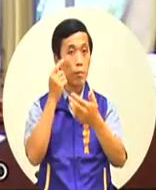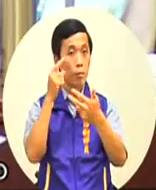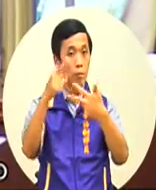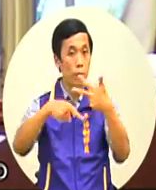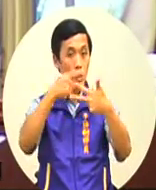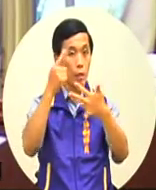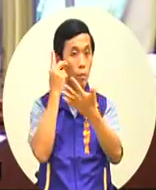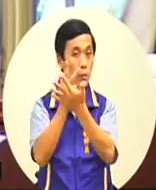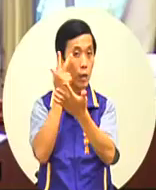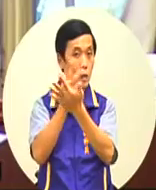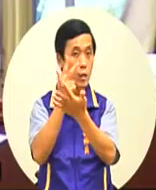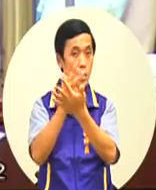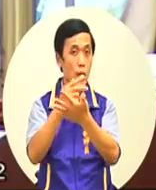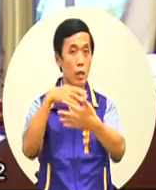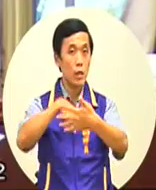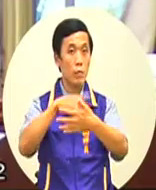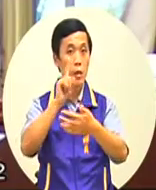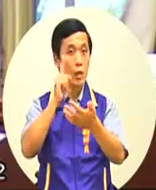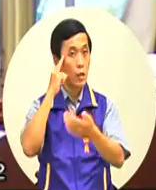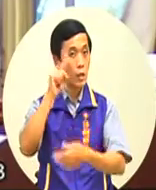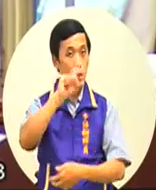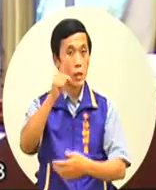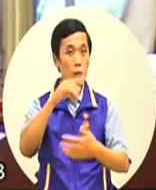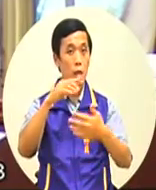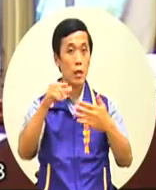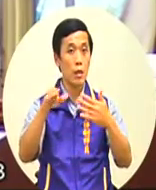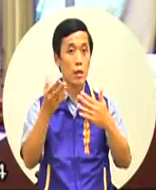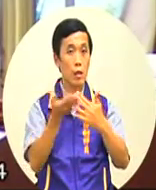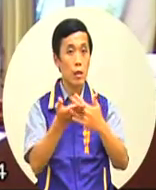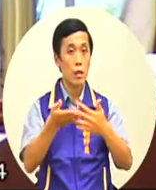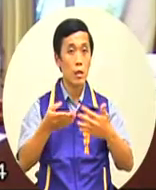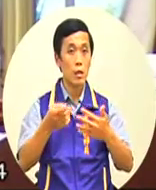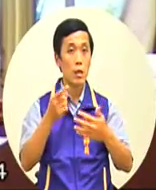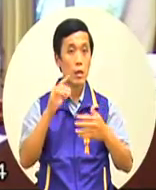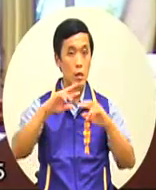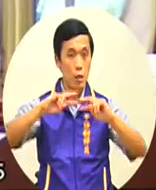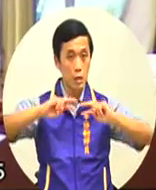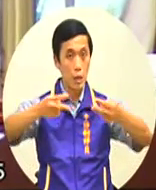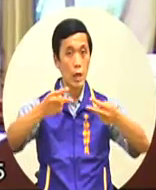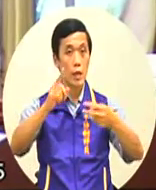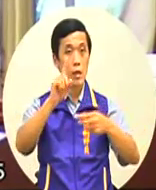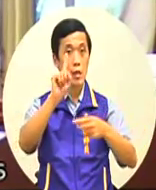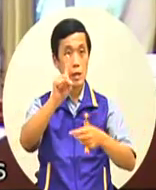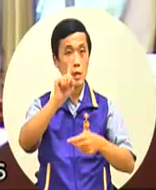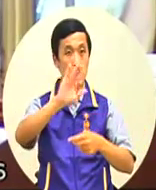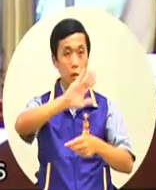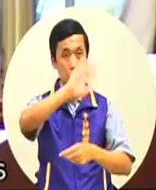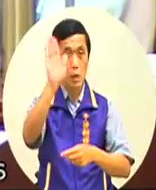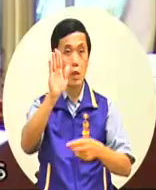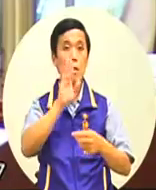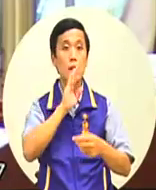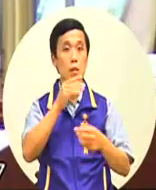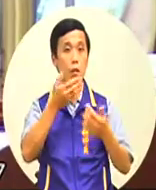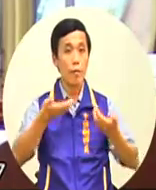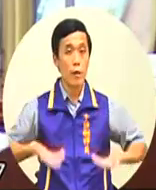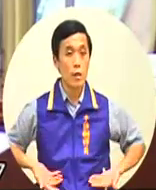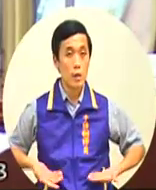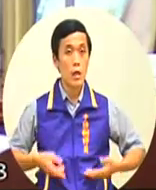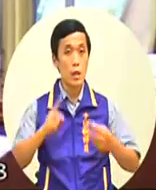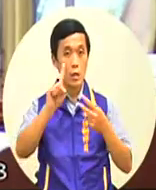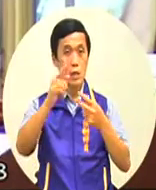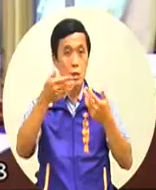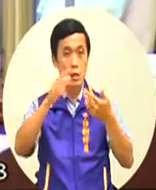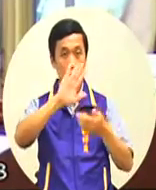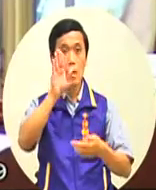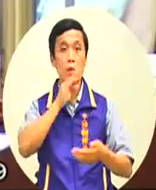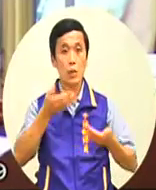成每7天要有1天作为例假日跟1天作为休息日。那例假日劳基法的规定是袂使出